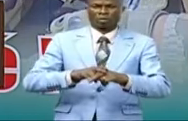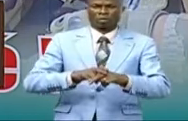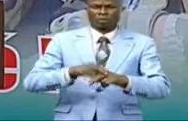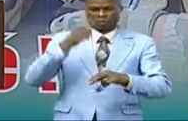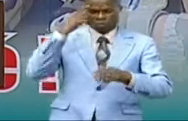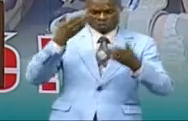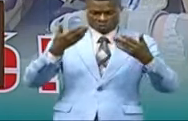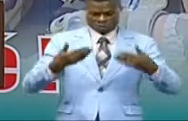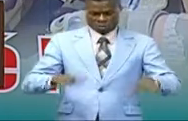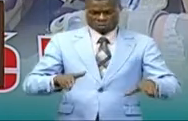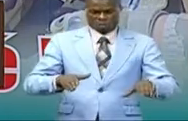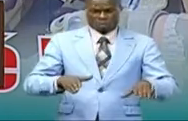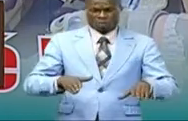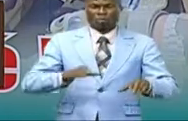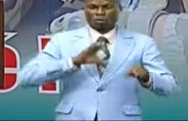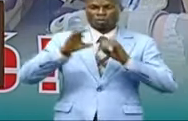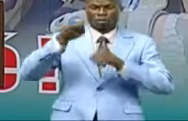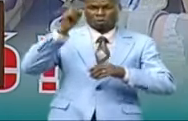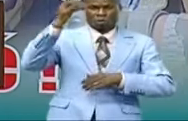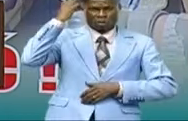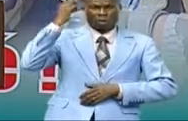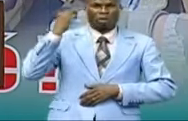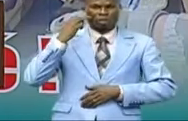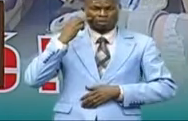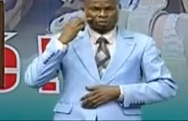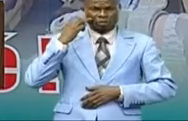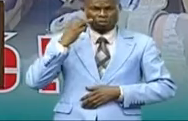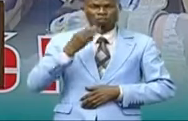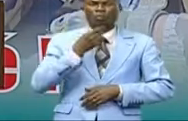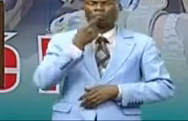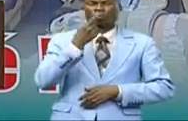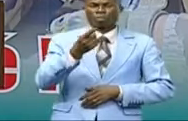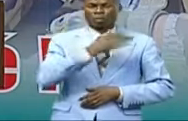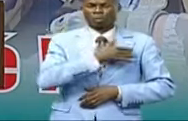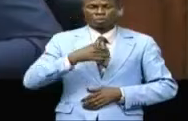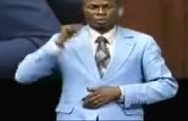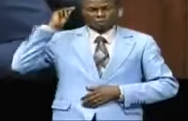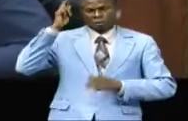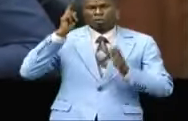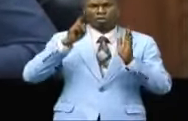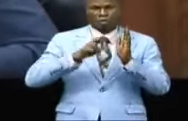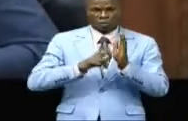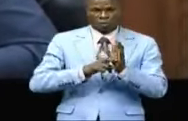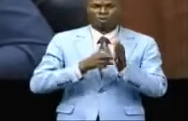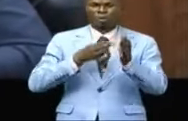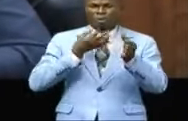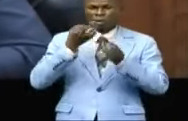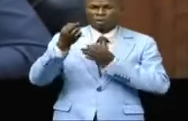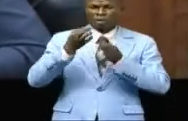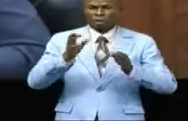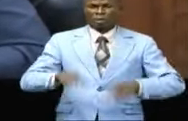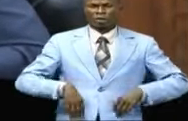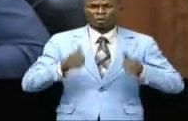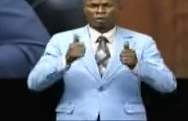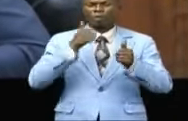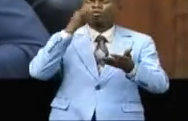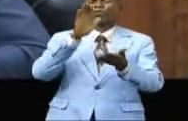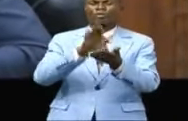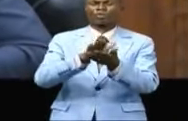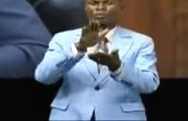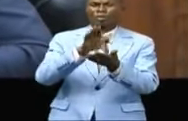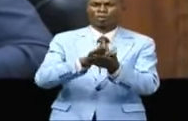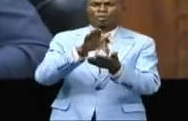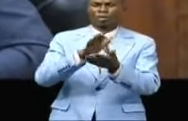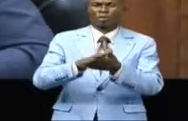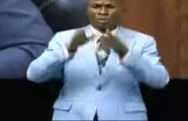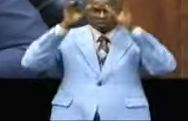Pour terminer sa communication, le Premier ministre a, au nom du gouvernement, exprimé des vives félicitations